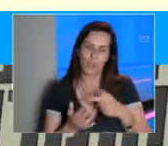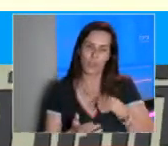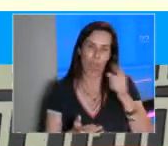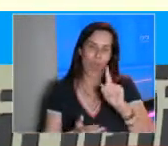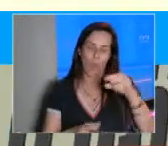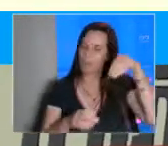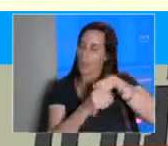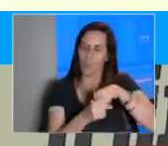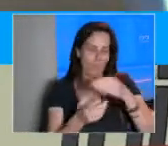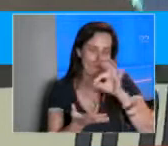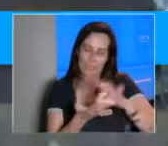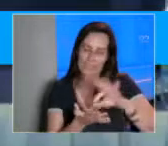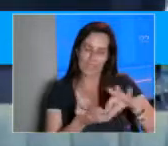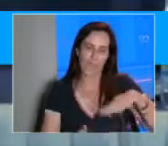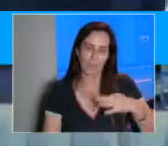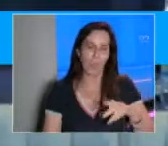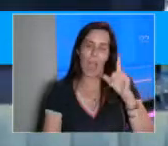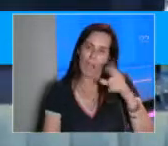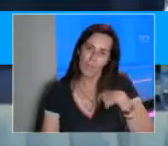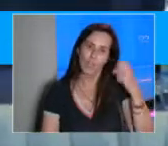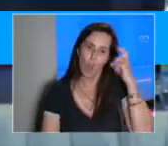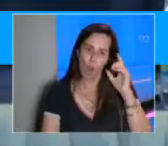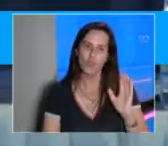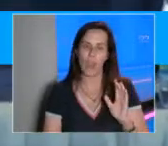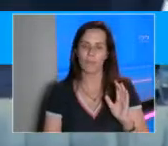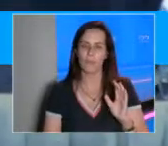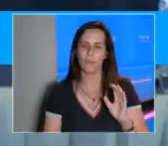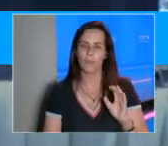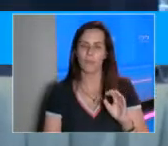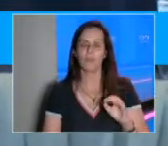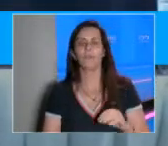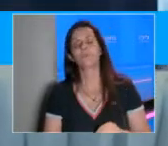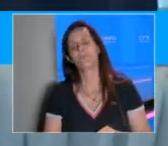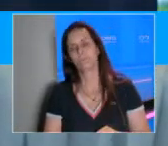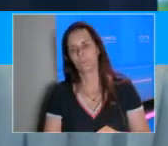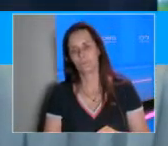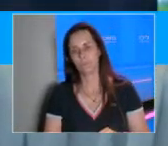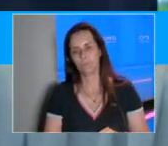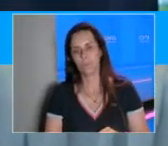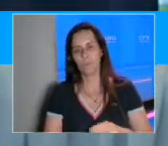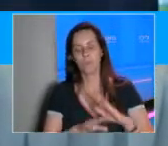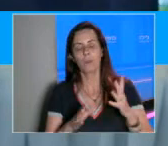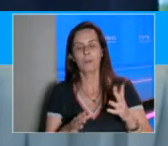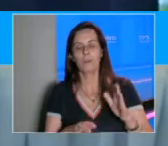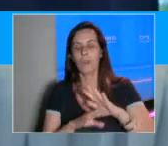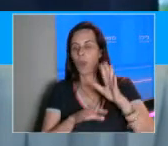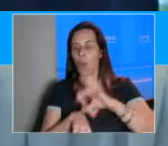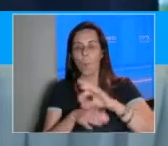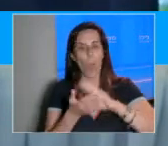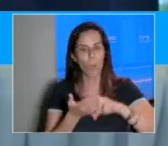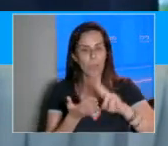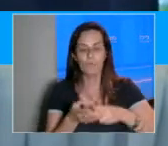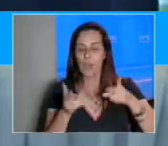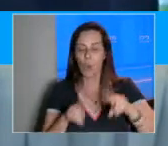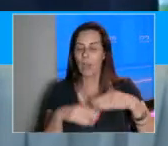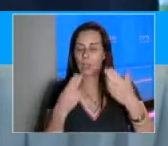כבר לא נמצא היום במשרד הבריאות, אבל אני מניח שהמערכות של המשרד ושל קופות החולים